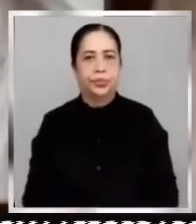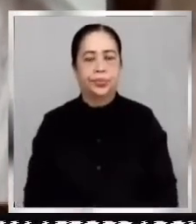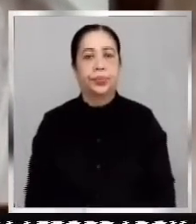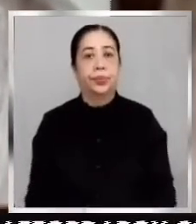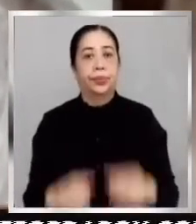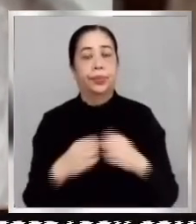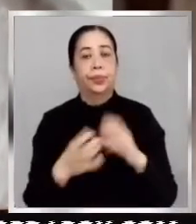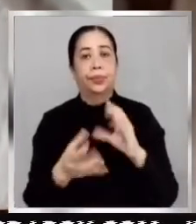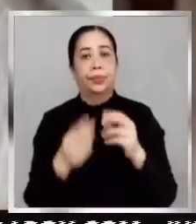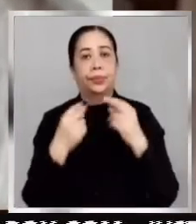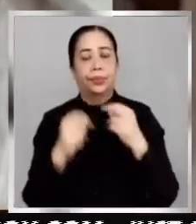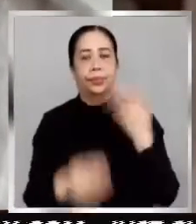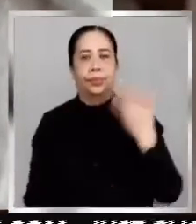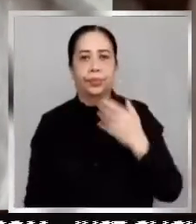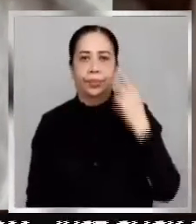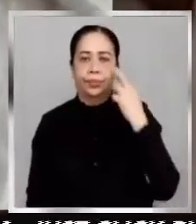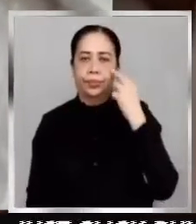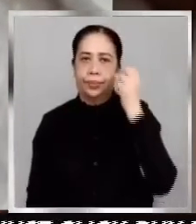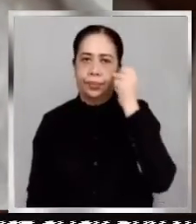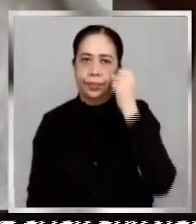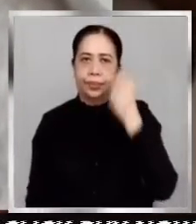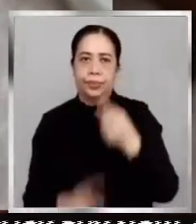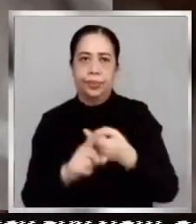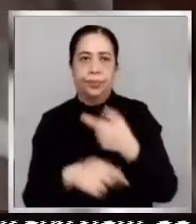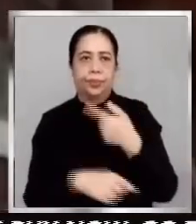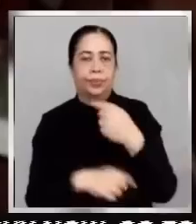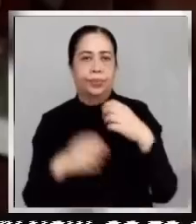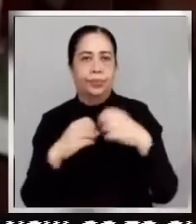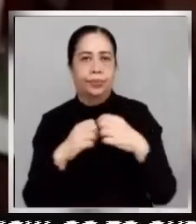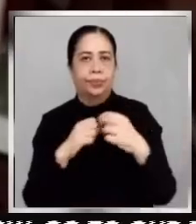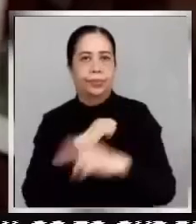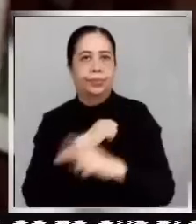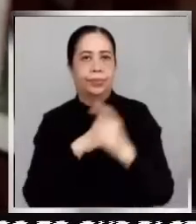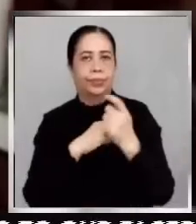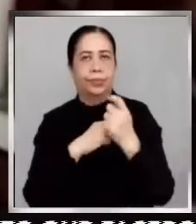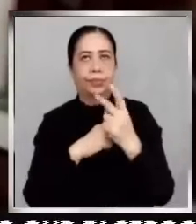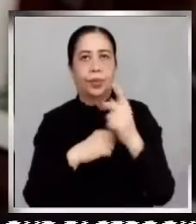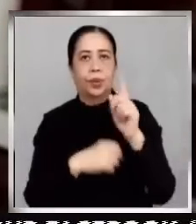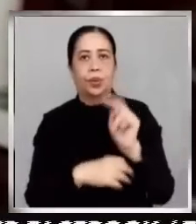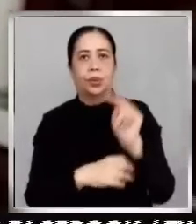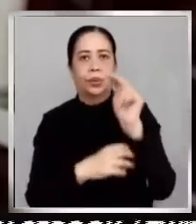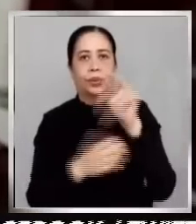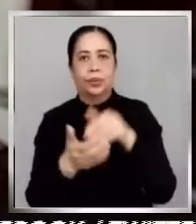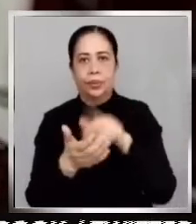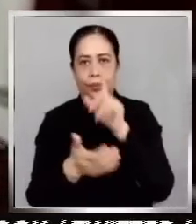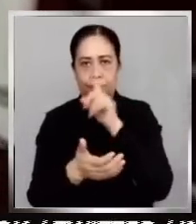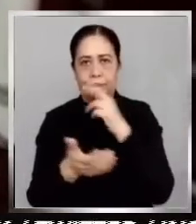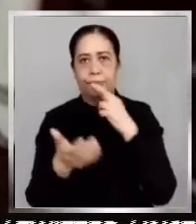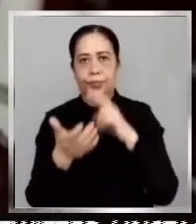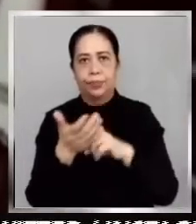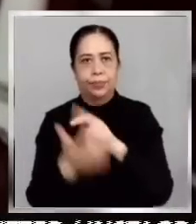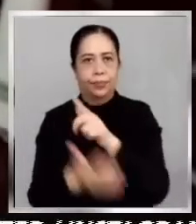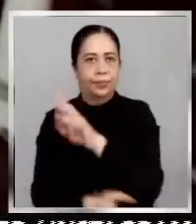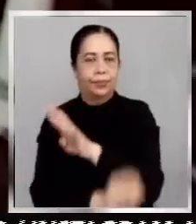Russel sorio ng GMA Regional TV one North San Luzon nakatutok 24 Oras